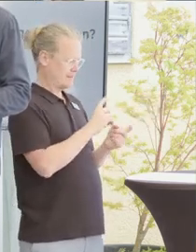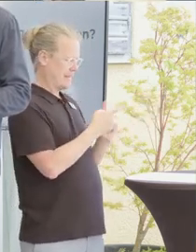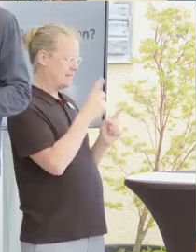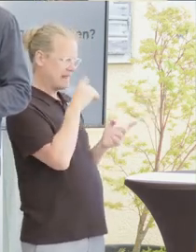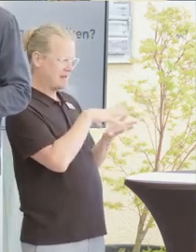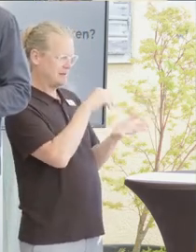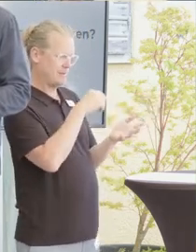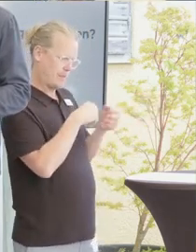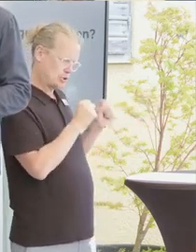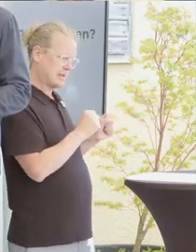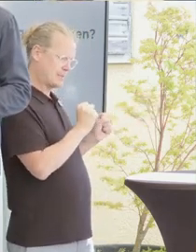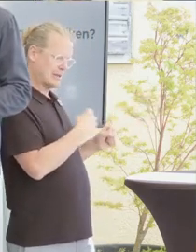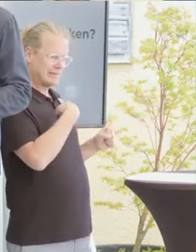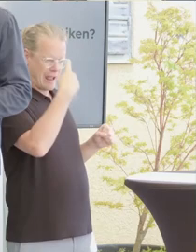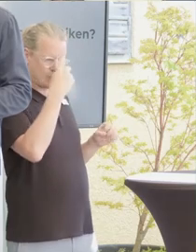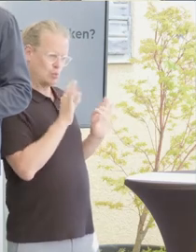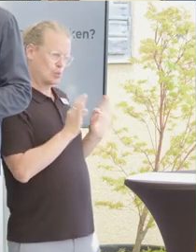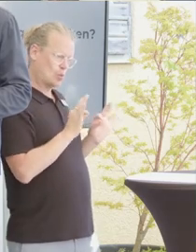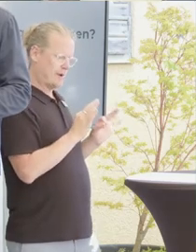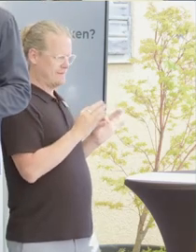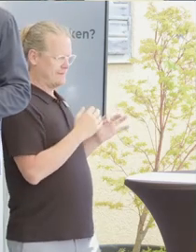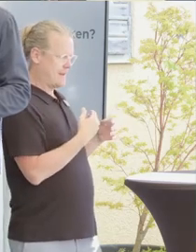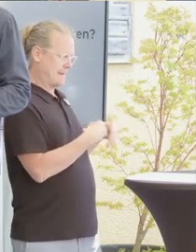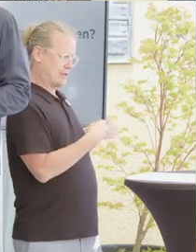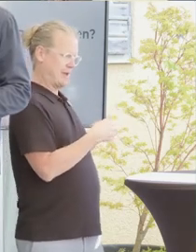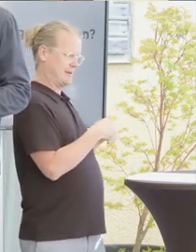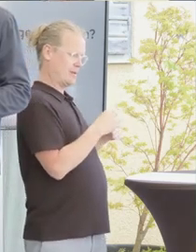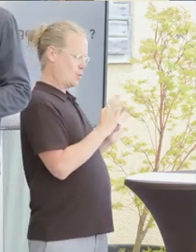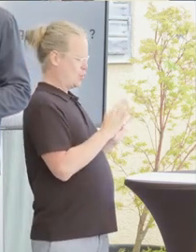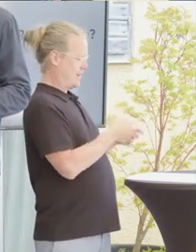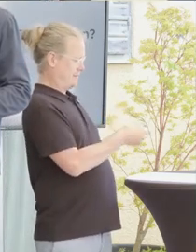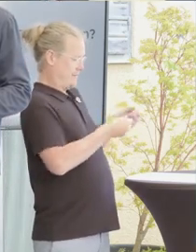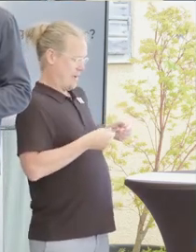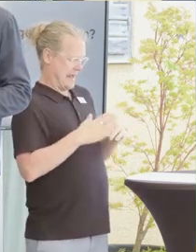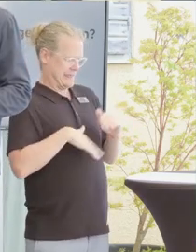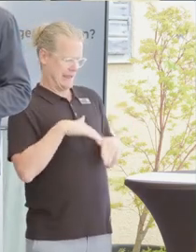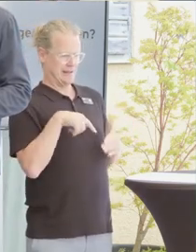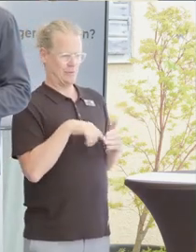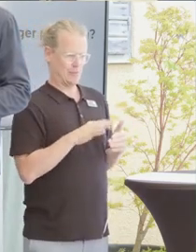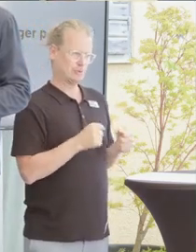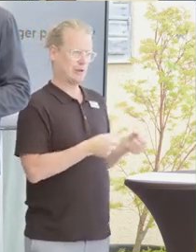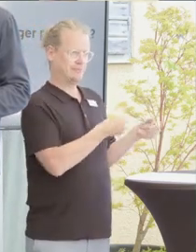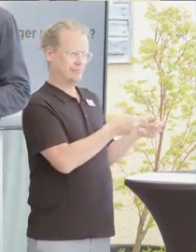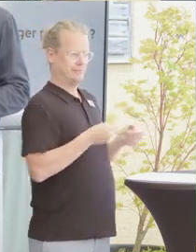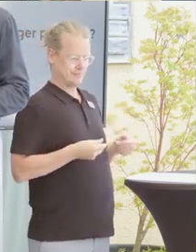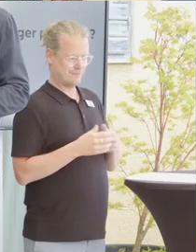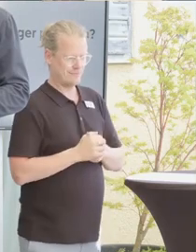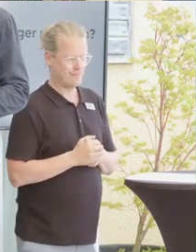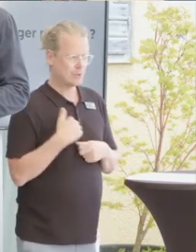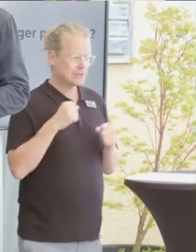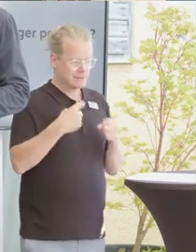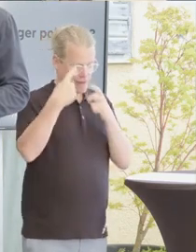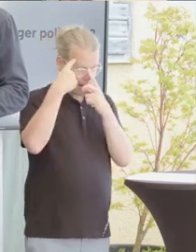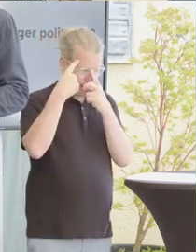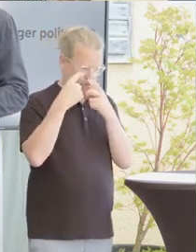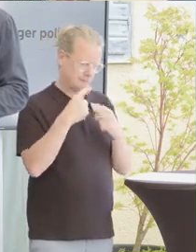hanterar detta otroligt viktiga material på ett säkert och långsiktigt sätt. Så det måste vi ha med oss när vi bygger infrastruktur. Nu ska